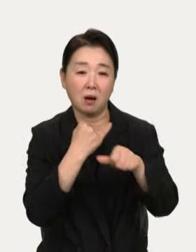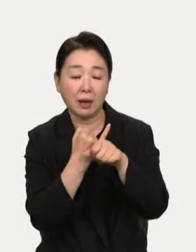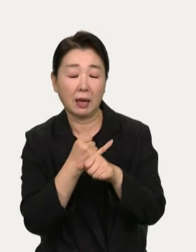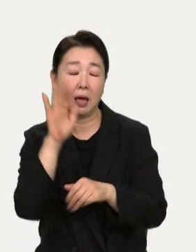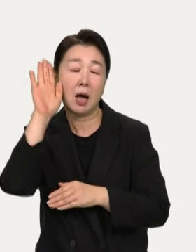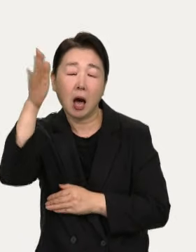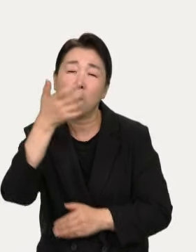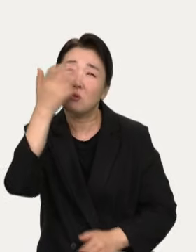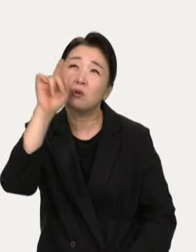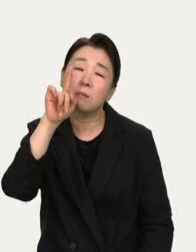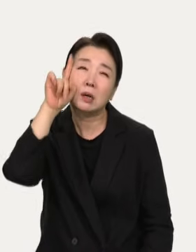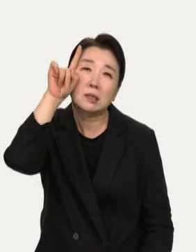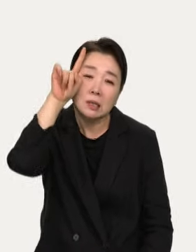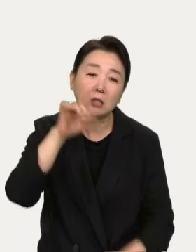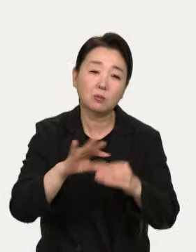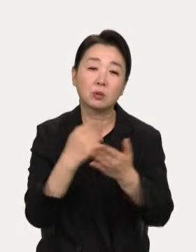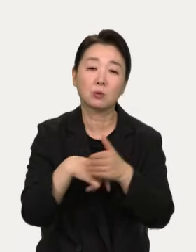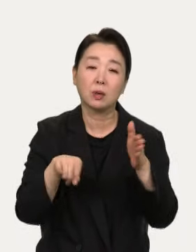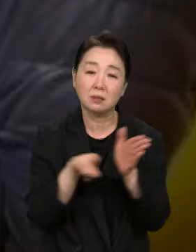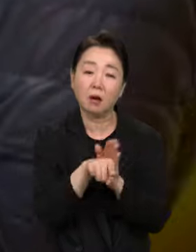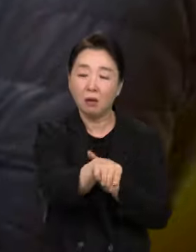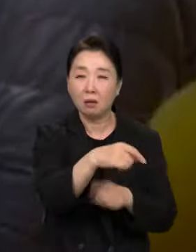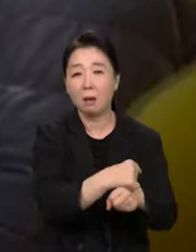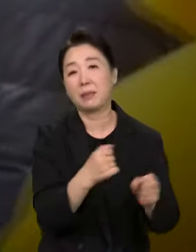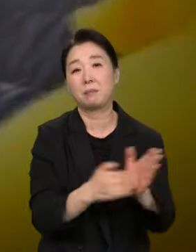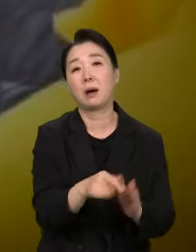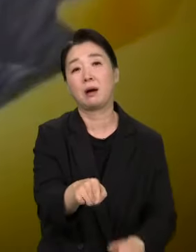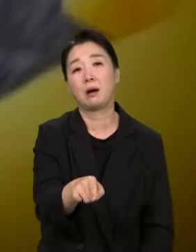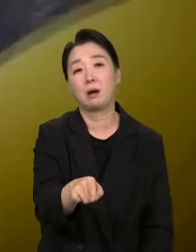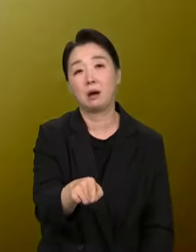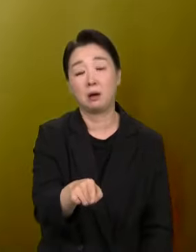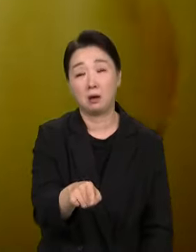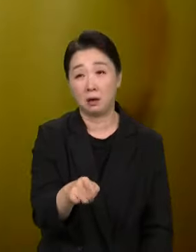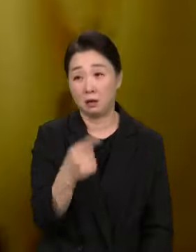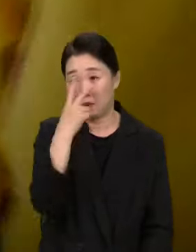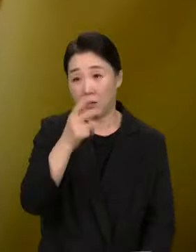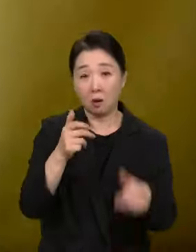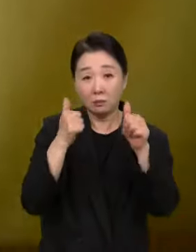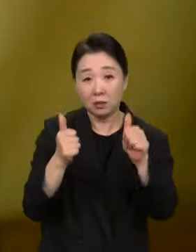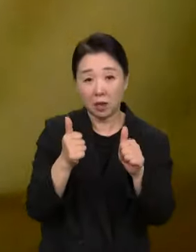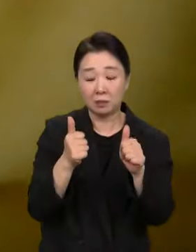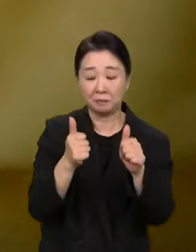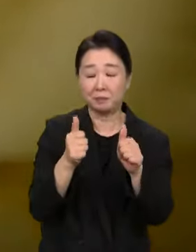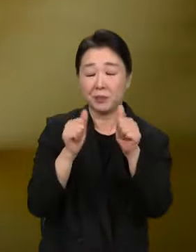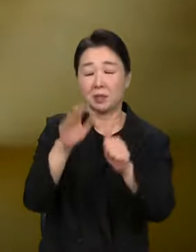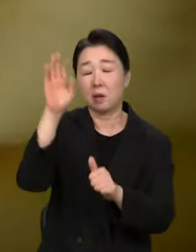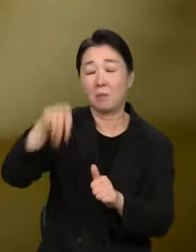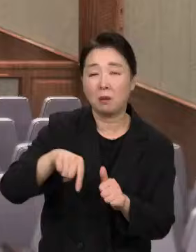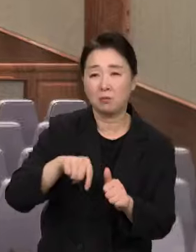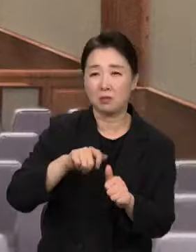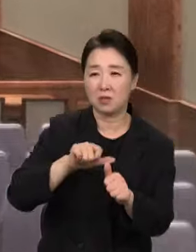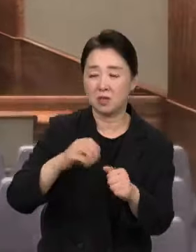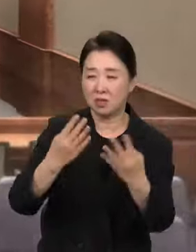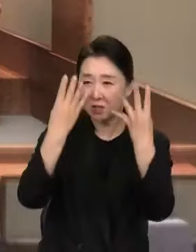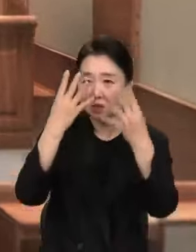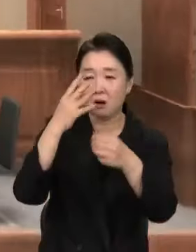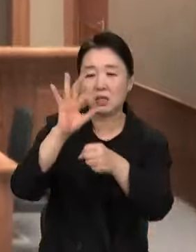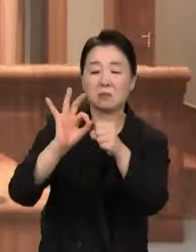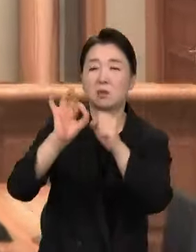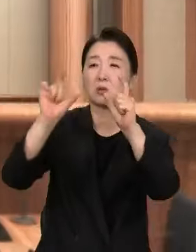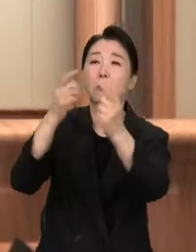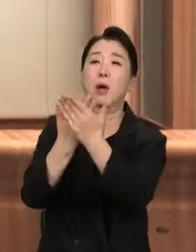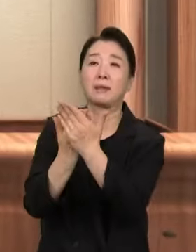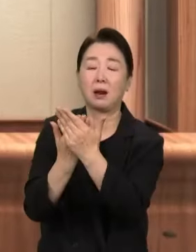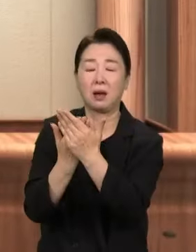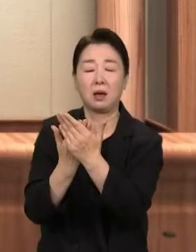유통시켰다 법정에서 밝혔습니다 검찰은 재판부에 직역 10년을 선고해 달라고 요청했고 재판부는 오늘